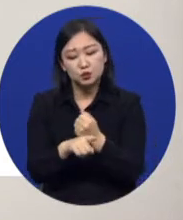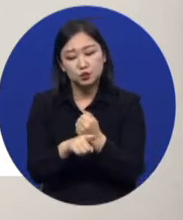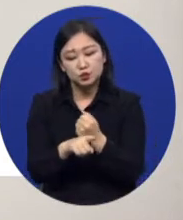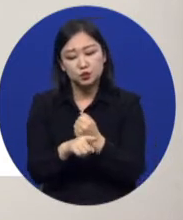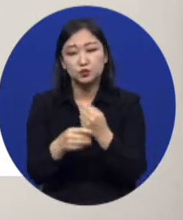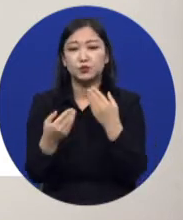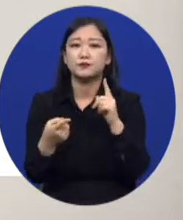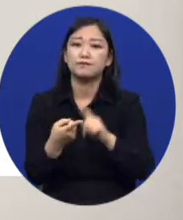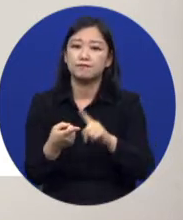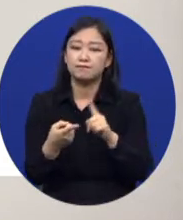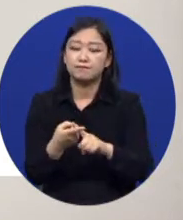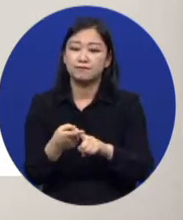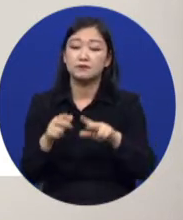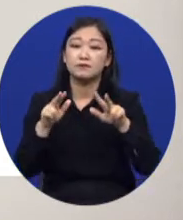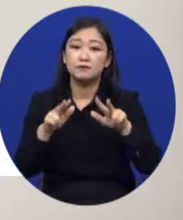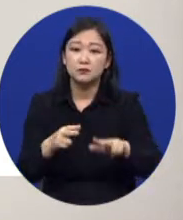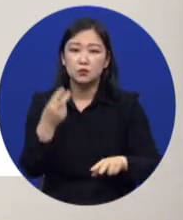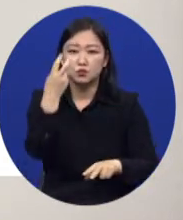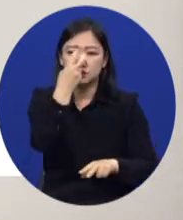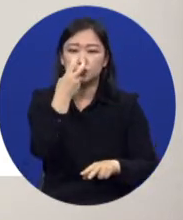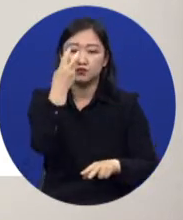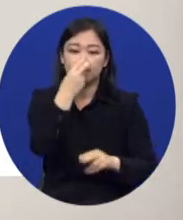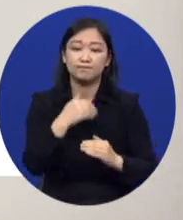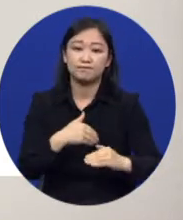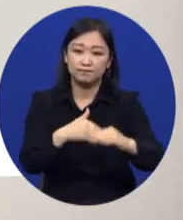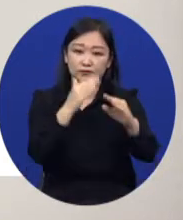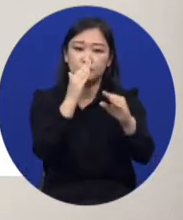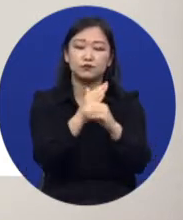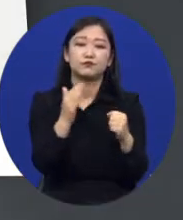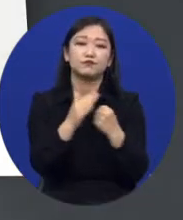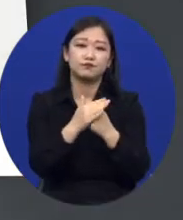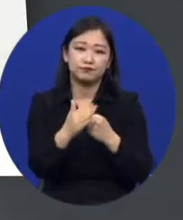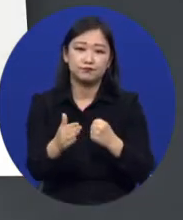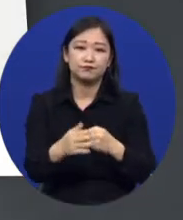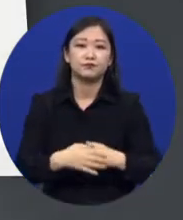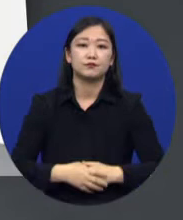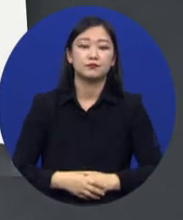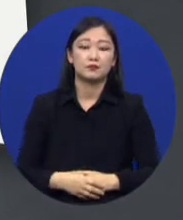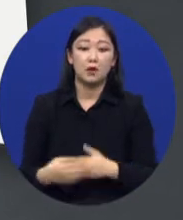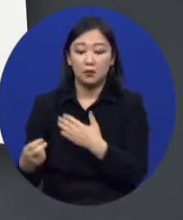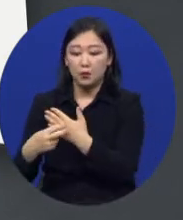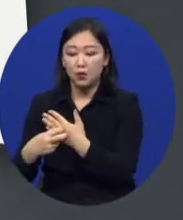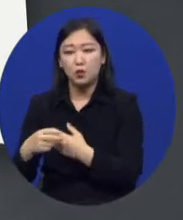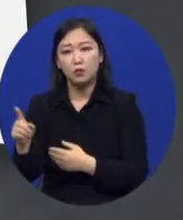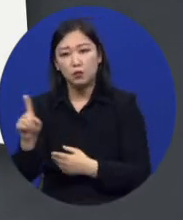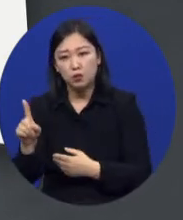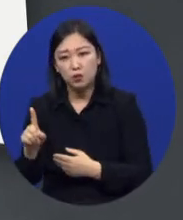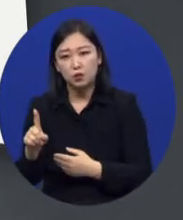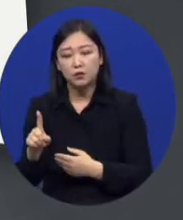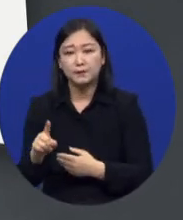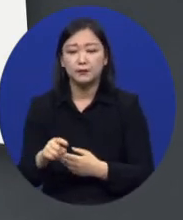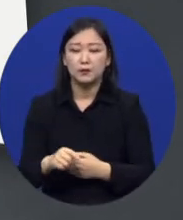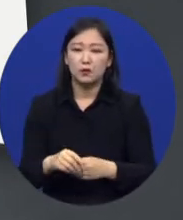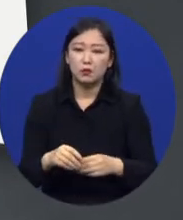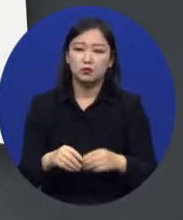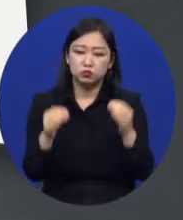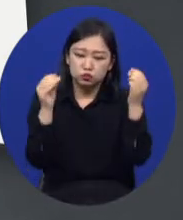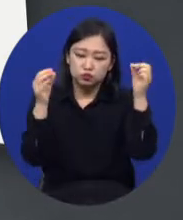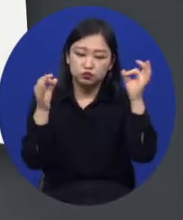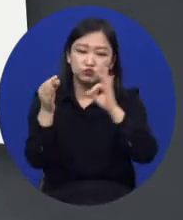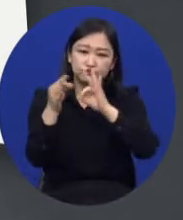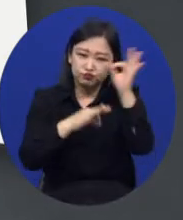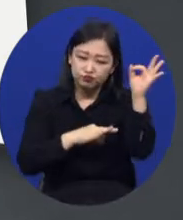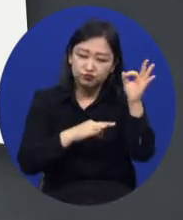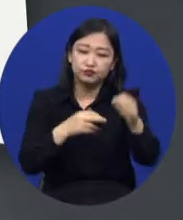대해서는 지금 수사 진행 중이기 때문에 100원 찍은 또 오류 투약 등에 의해 환자가 사망할